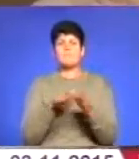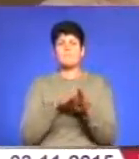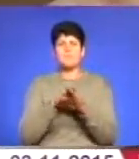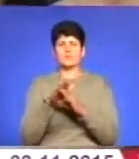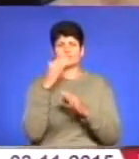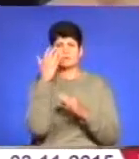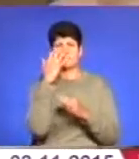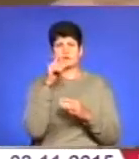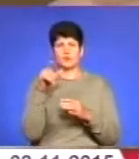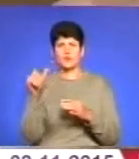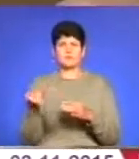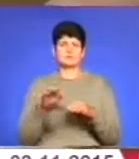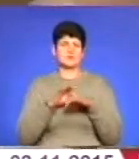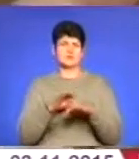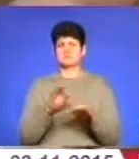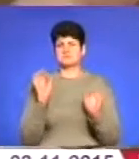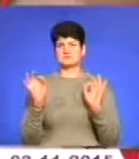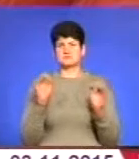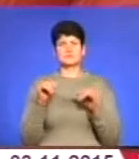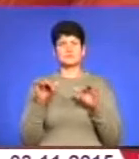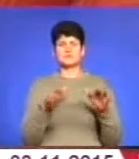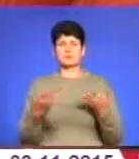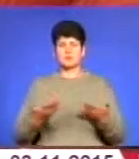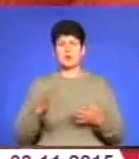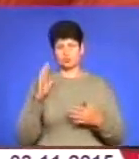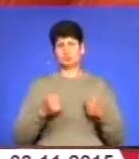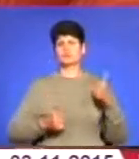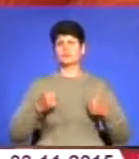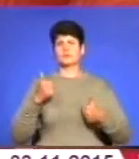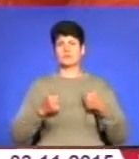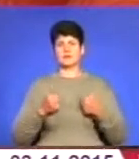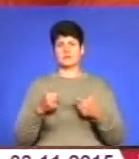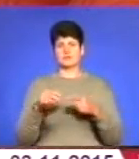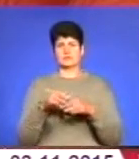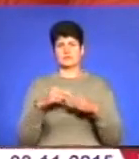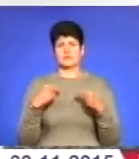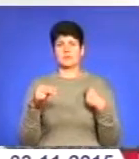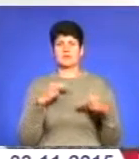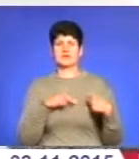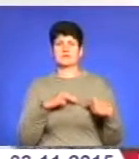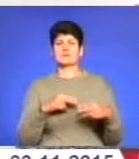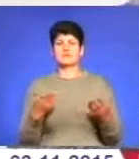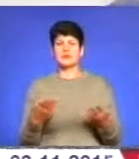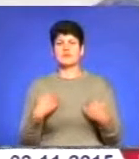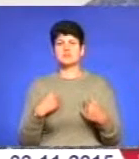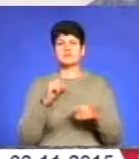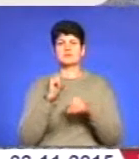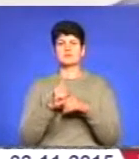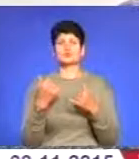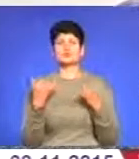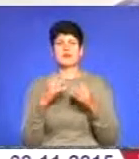незрячим людям вести активний спосіб життя і бути конкурентними на ринку праці. Наша задача сьогодні